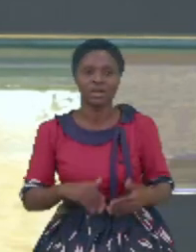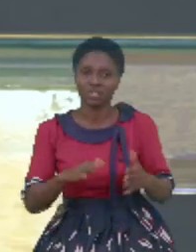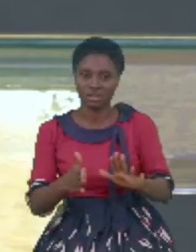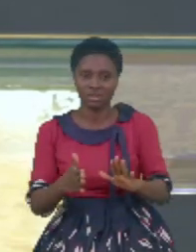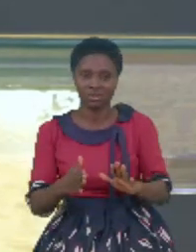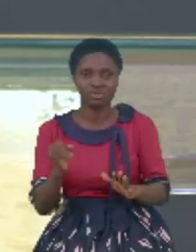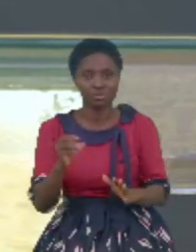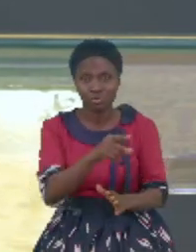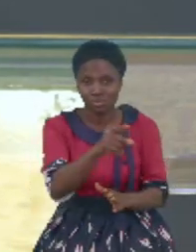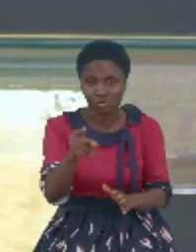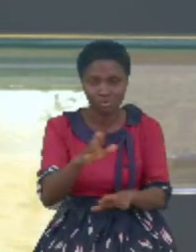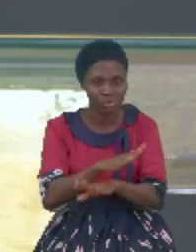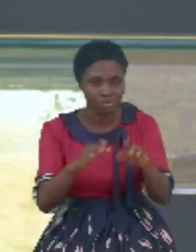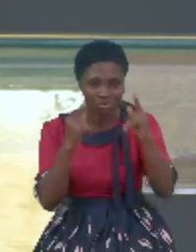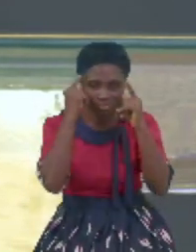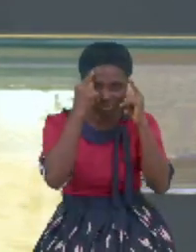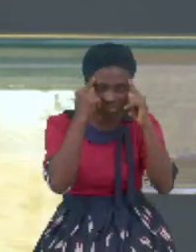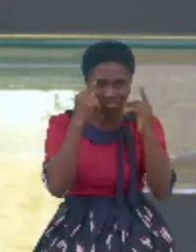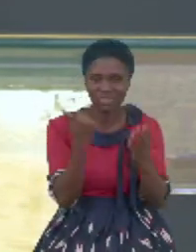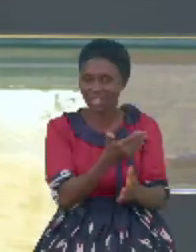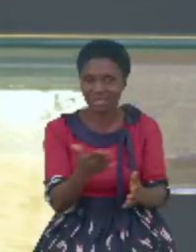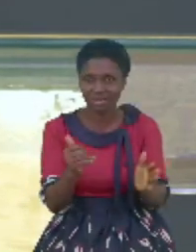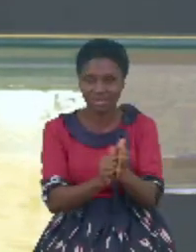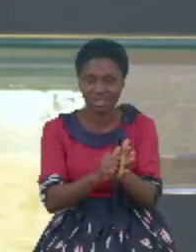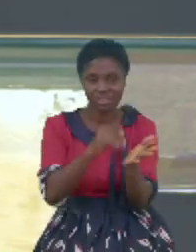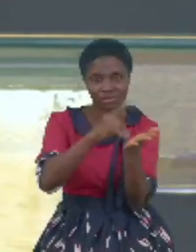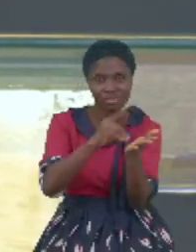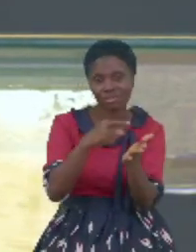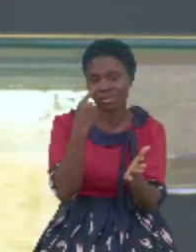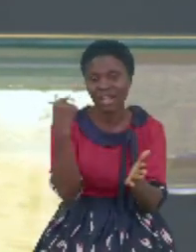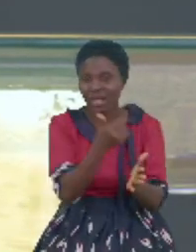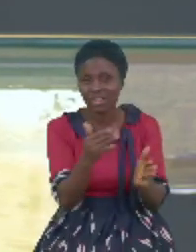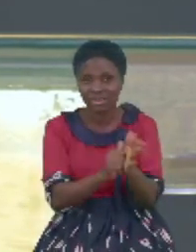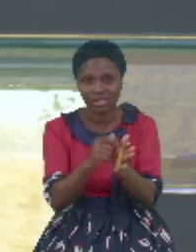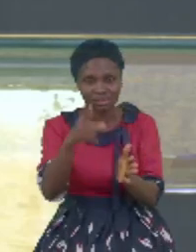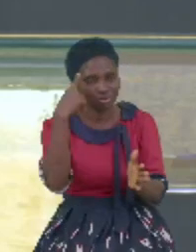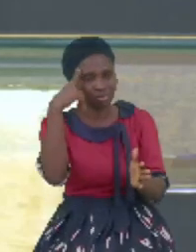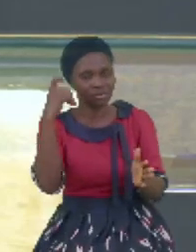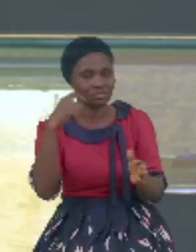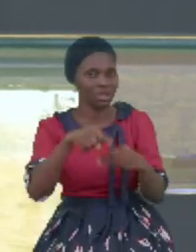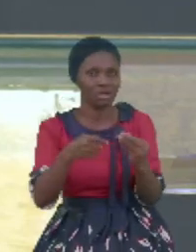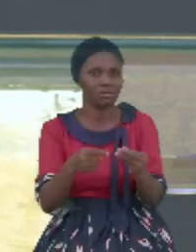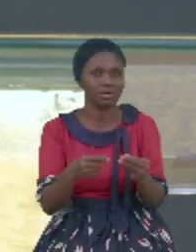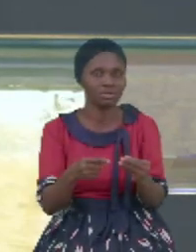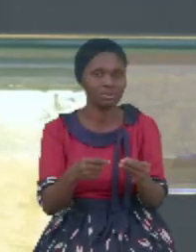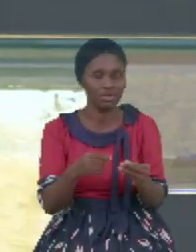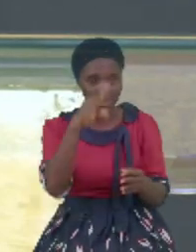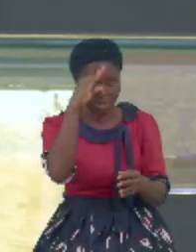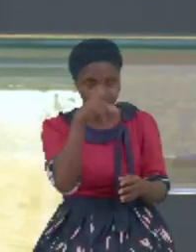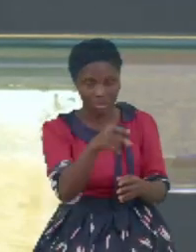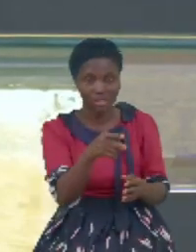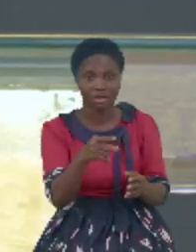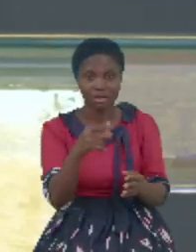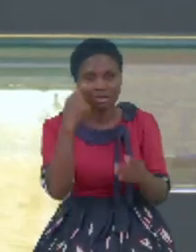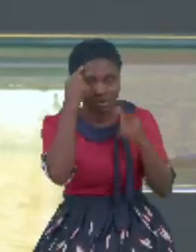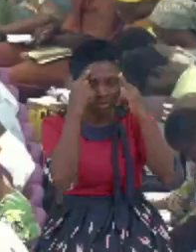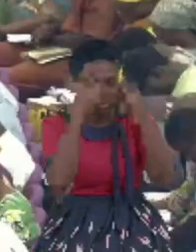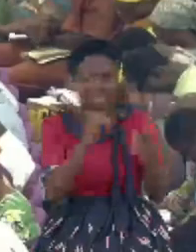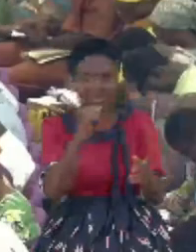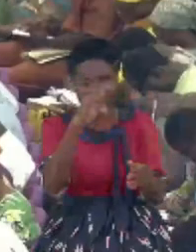100 ans. Tout ce que tu vois, tout ce que tu sens, quel que soit ce que le docteur a dit, quel que soit ton rêve, c'est dit,